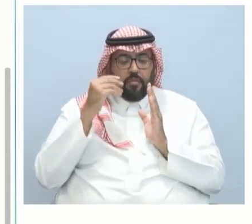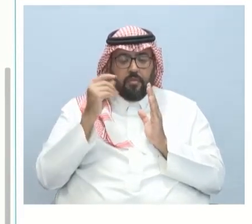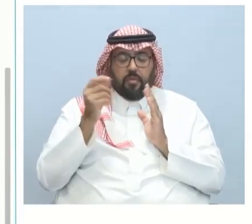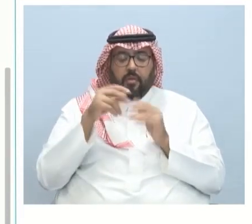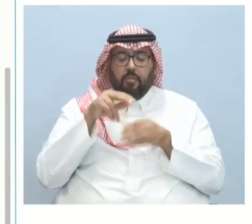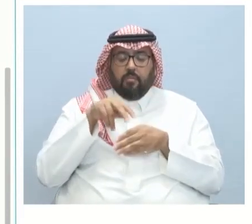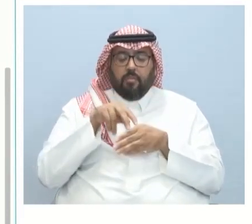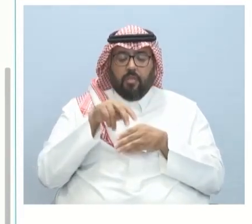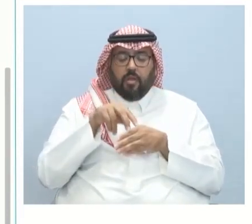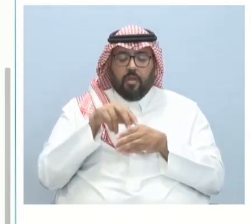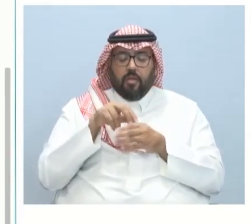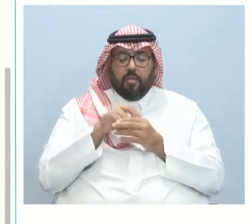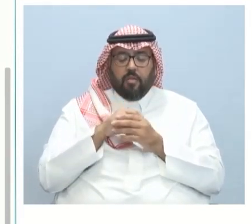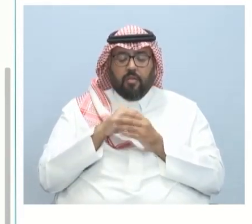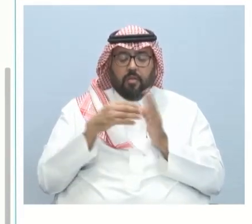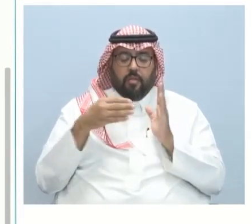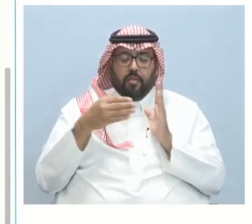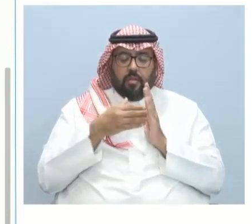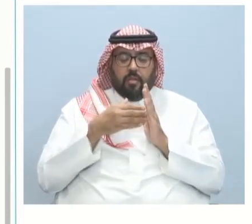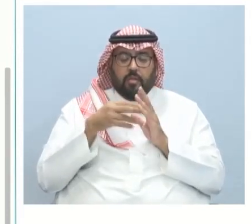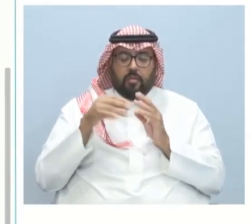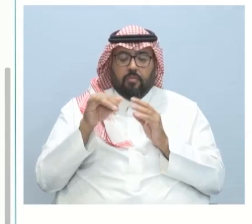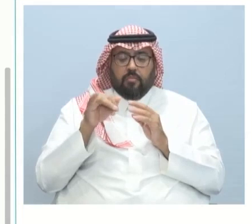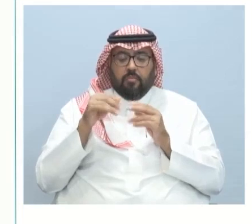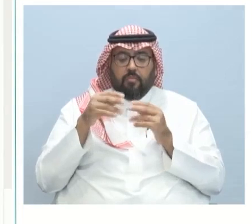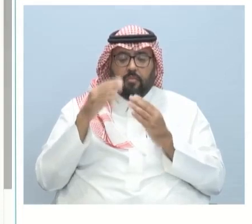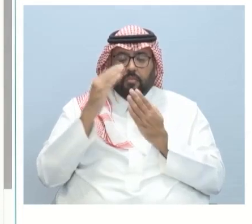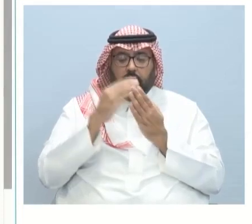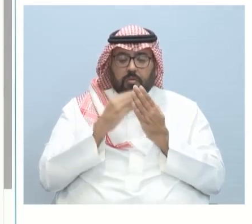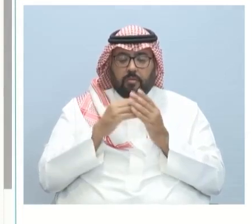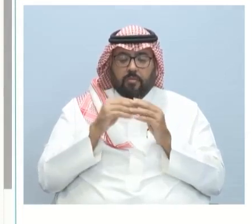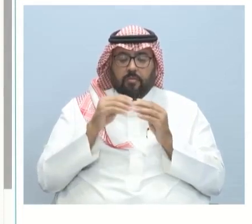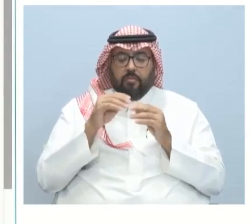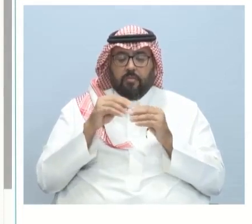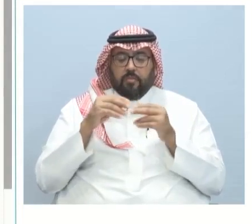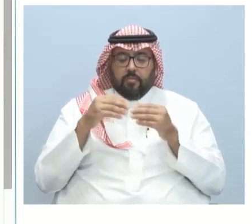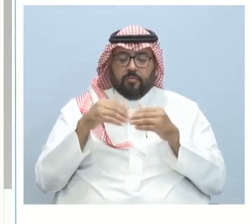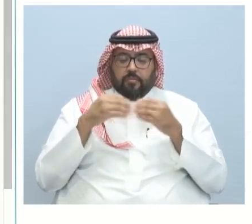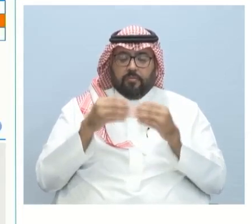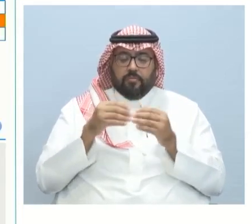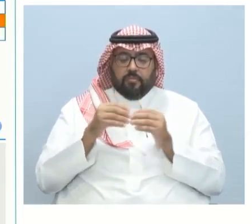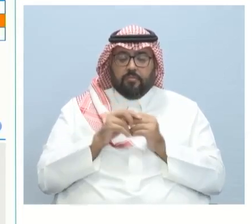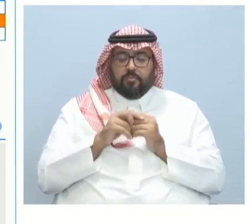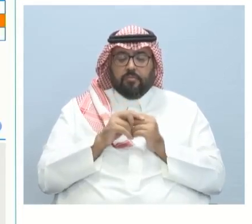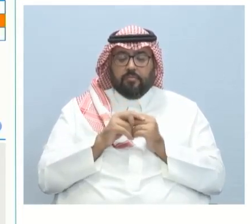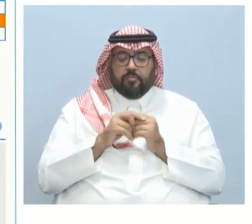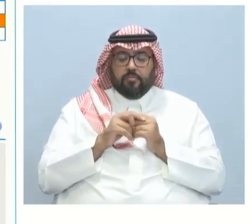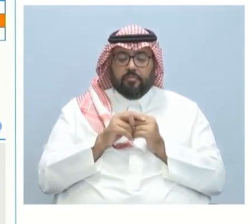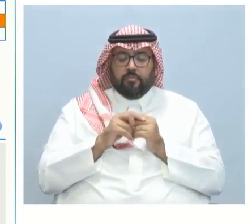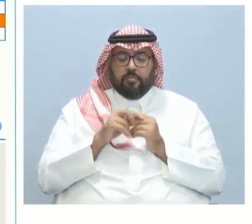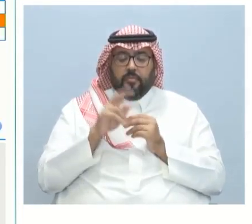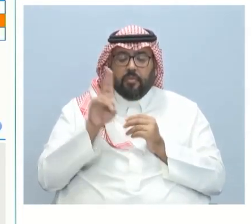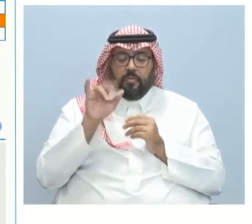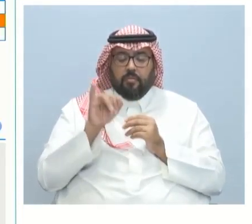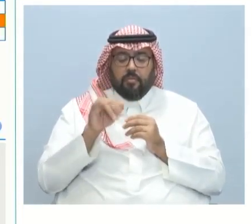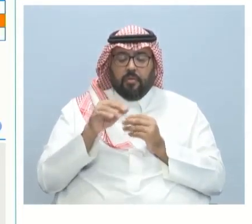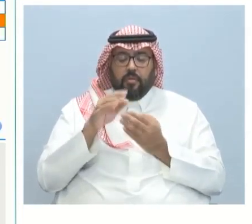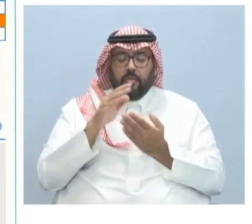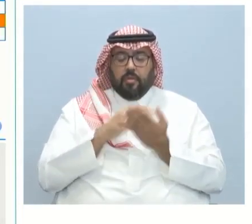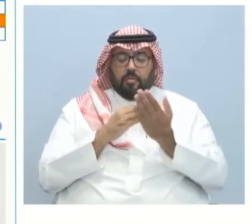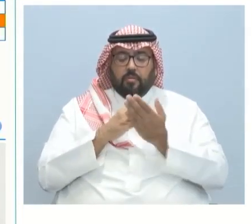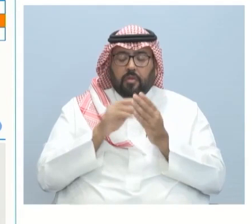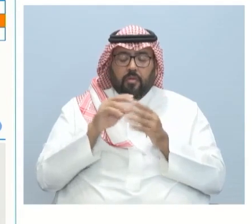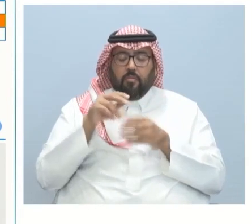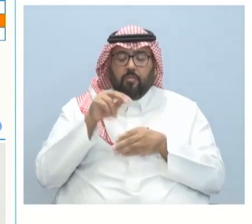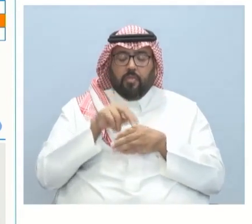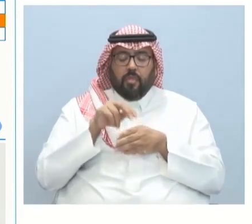المثلث وفي النهايه اضبط المؤشر الى الصف التالي لينتقل الى صف اخر ومن ثم تم اكمال اطبع تم اكمال